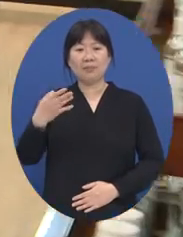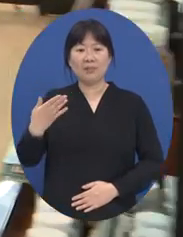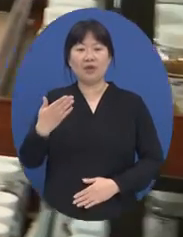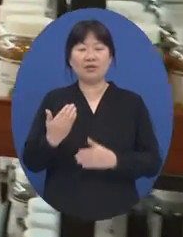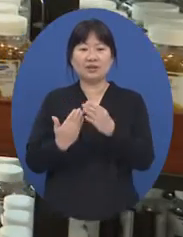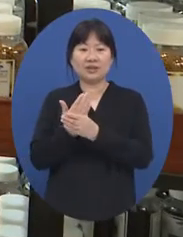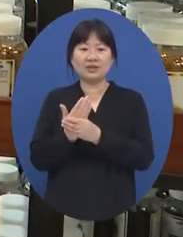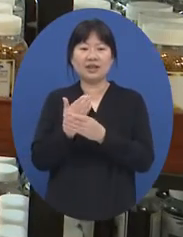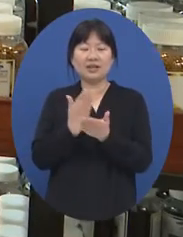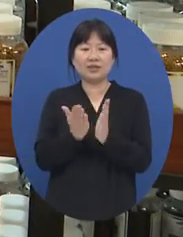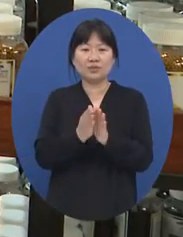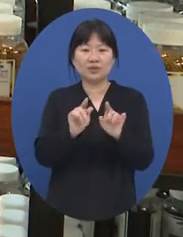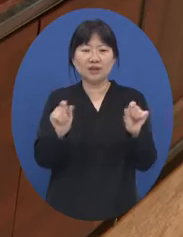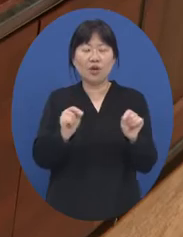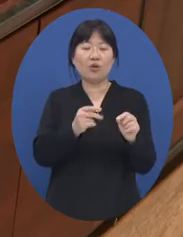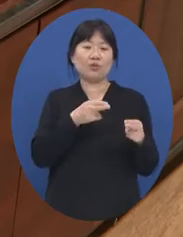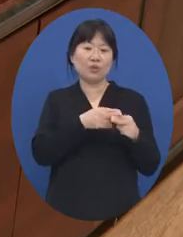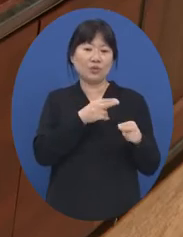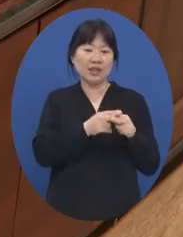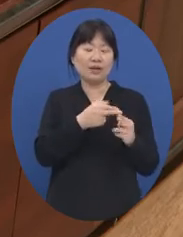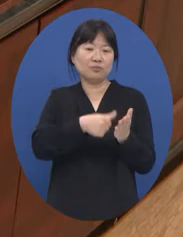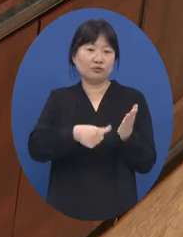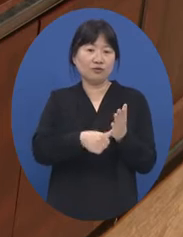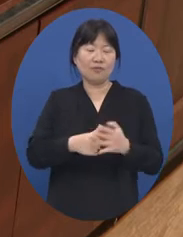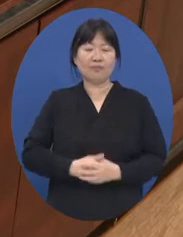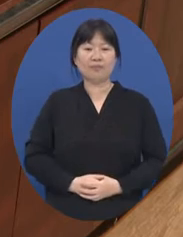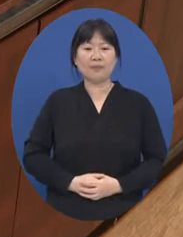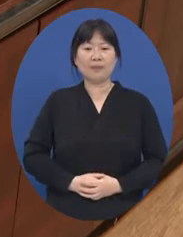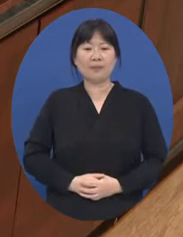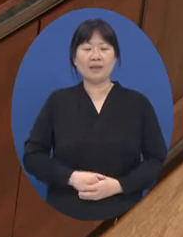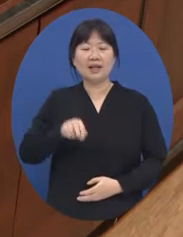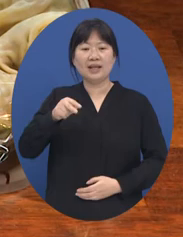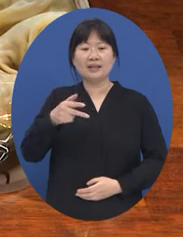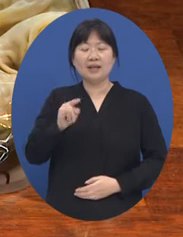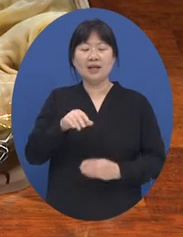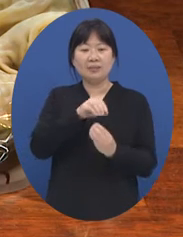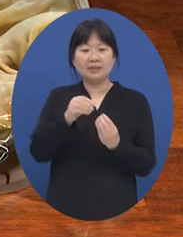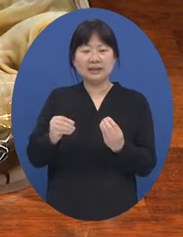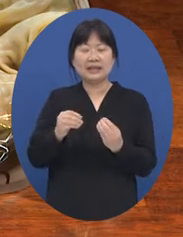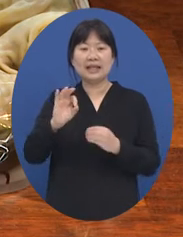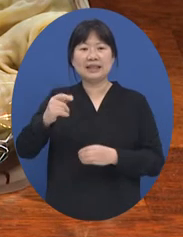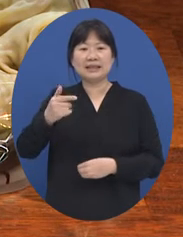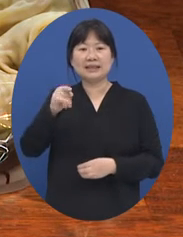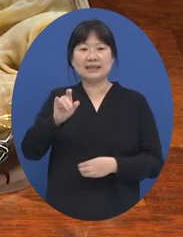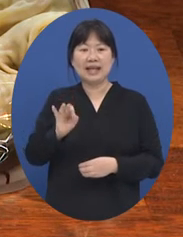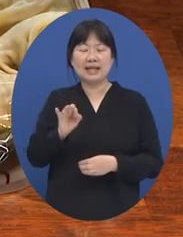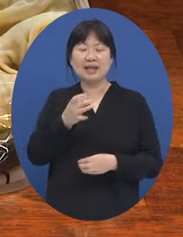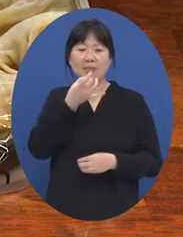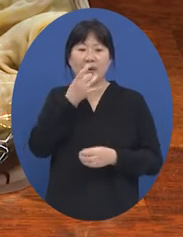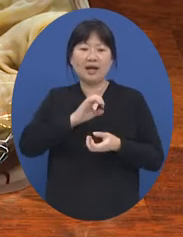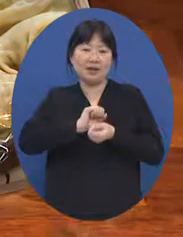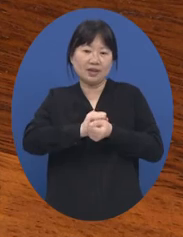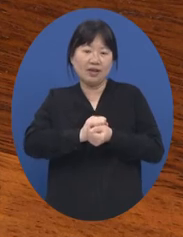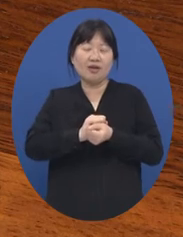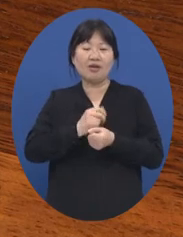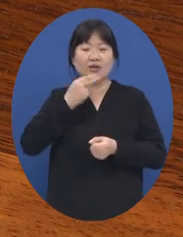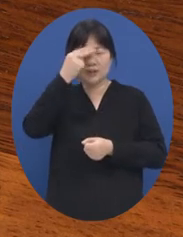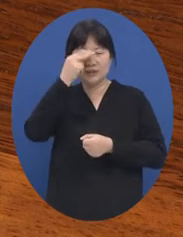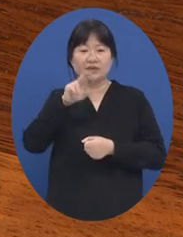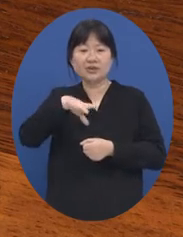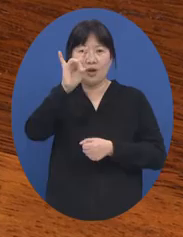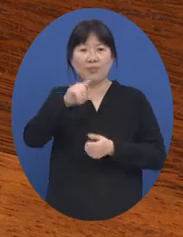양평 지역에서 나는 각종 식재료로 만든 상품입니다. 산채만두와 은행 막걸리 등이 시장에서 개발해